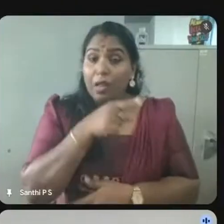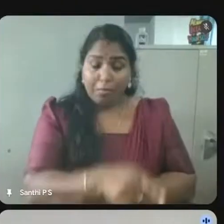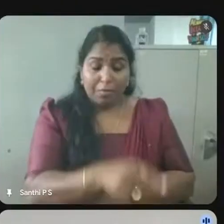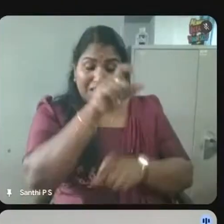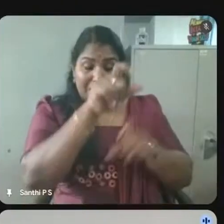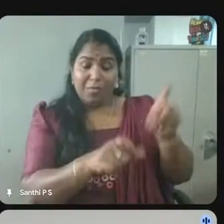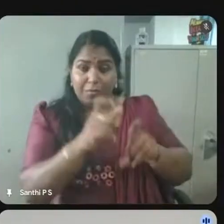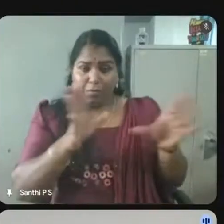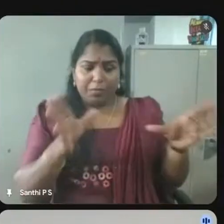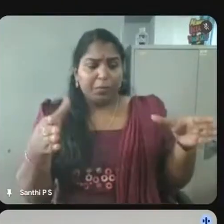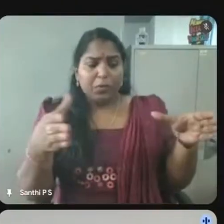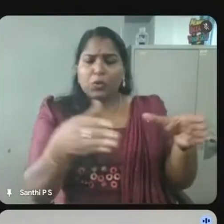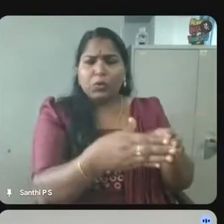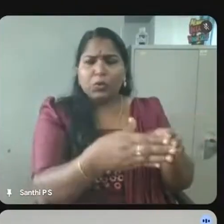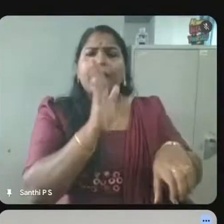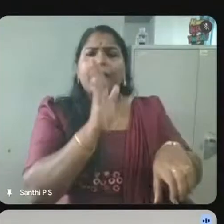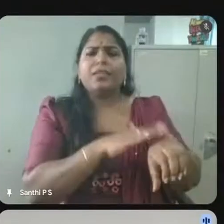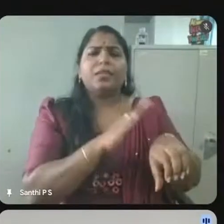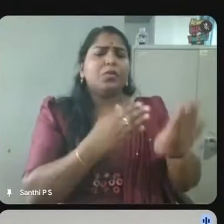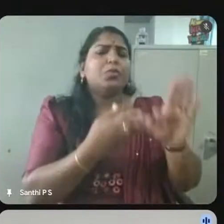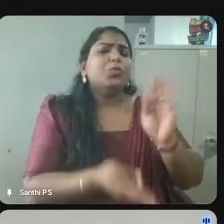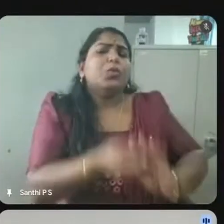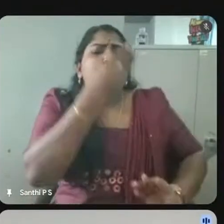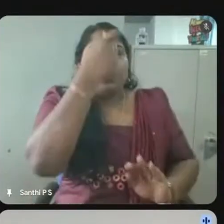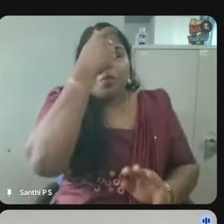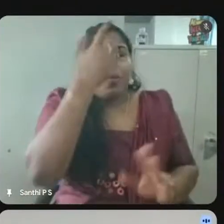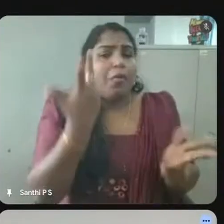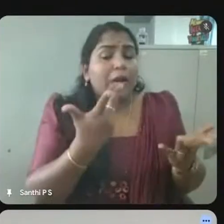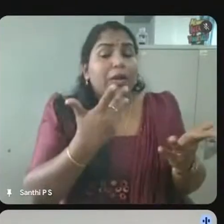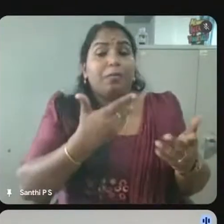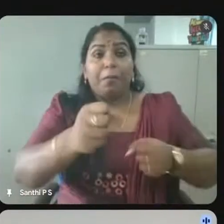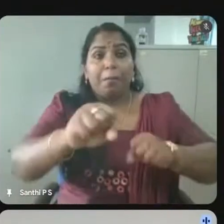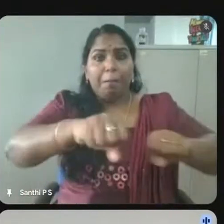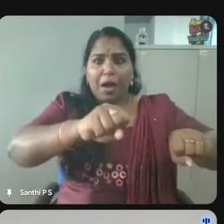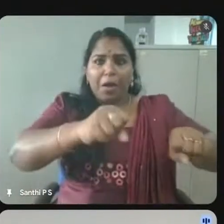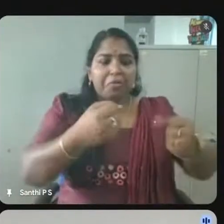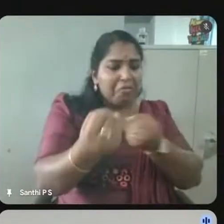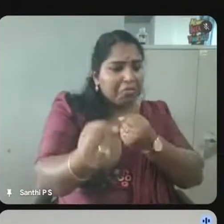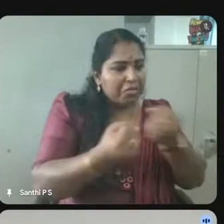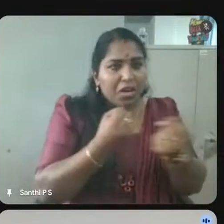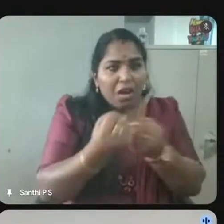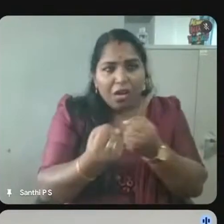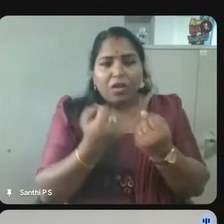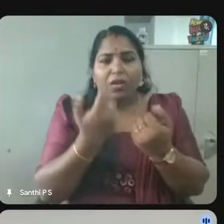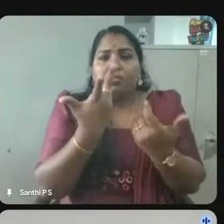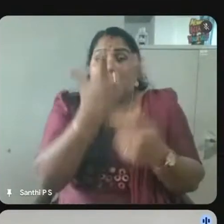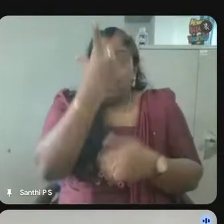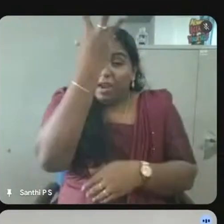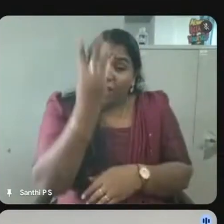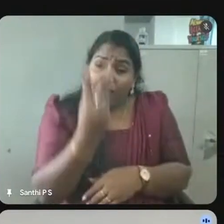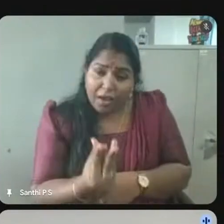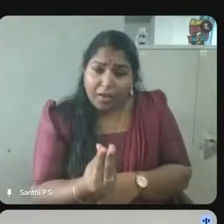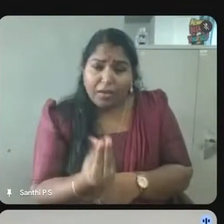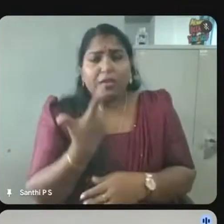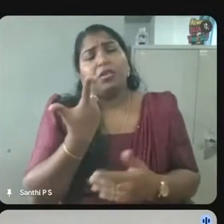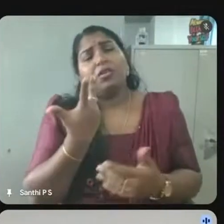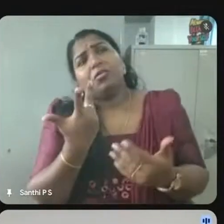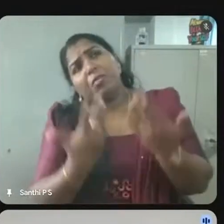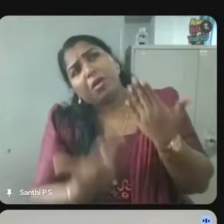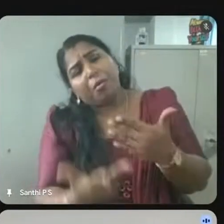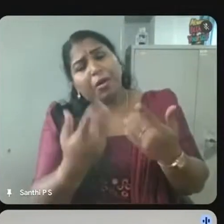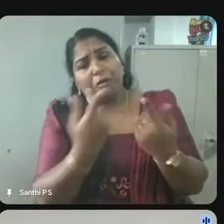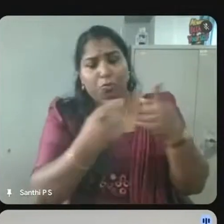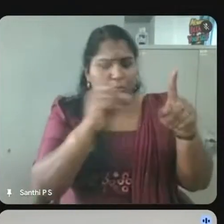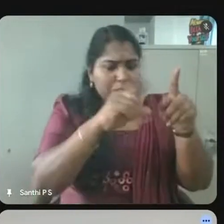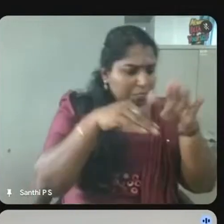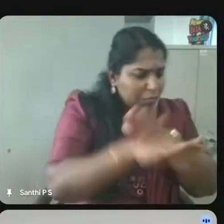കൂടുതൽ ബുദ്ധിമുട്ട് അനുഭവപ്പെടുന്നത് വാഹനം ഓടിക്കാൻ, പ്രത്യേകിച്ച് രാത്രി കാലങ്ങളിൽ അവർക്ക് ഈവൻ ഇപ്പോൾ ഒരു റൂമിലോട്ട് കയറി പോവാനോ